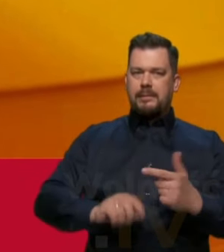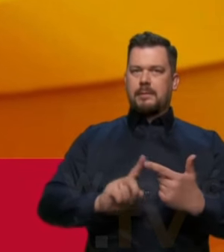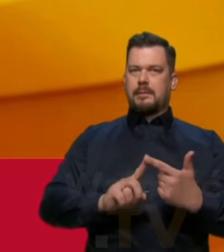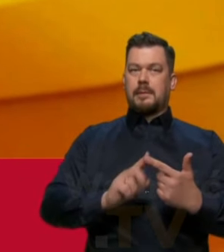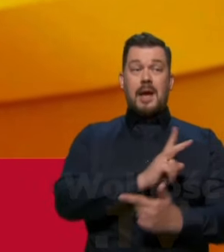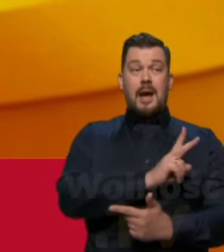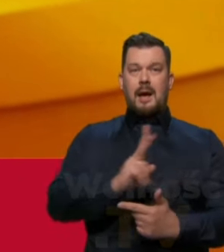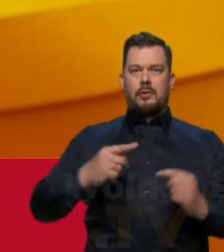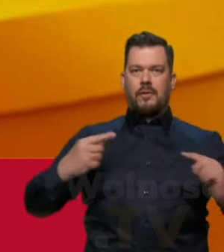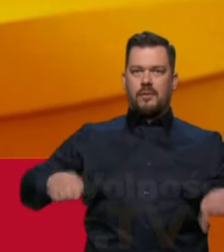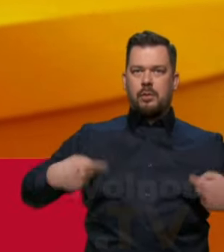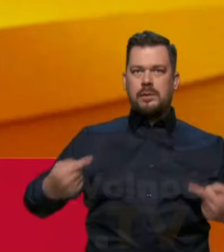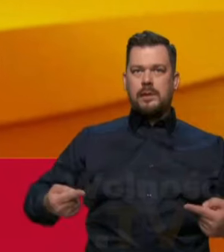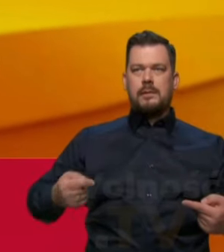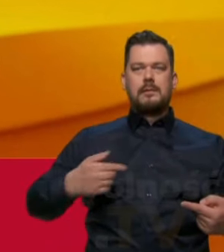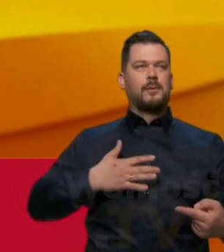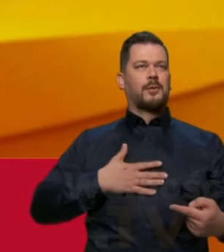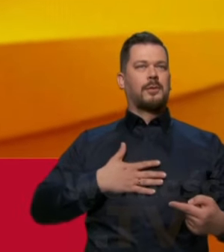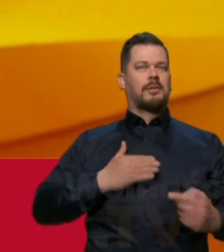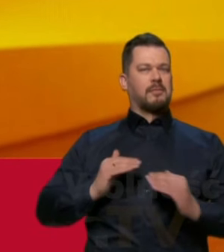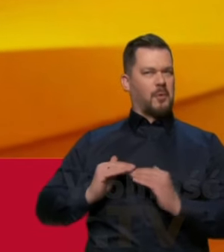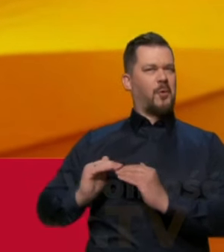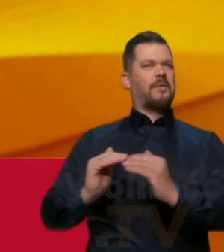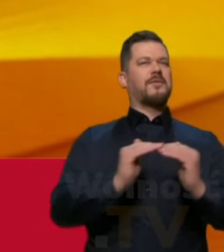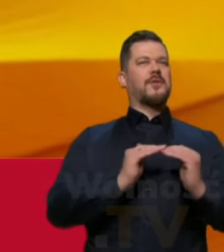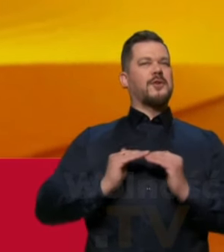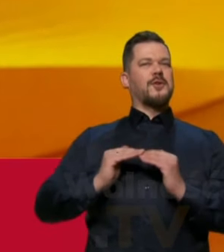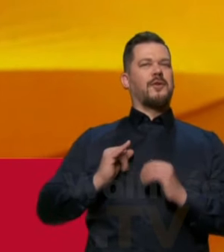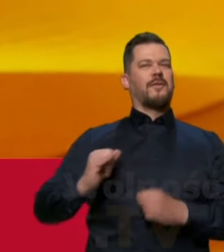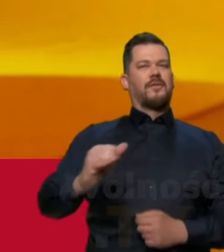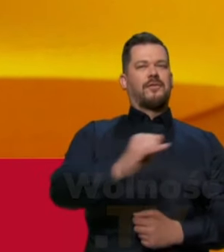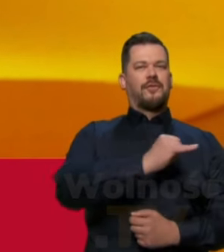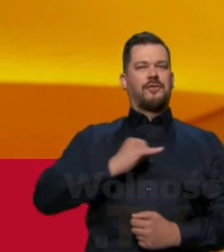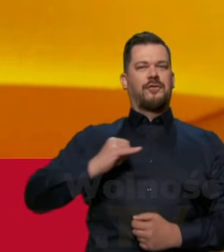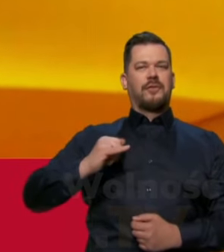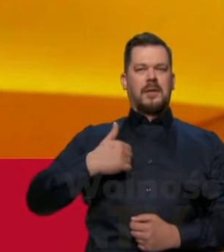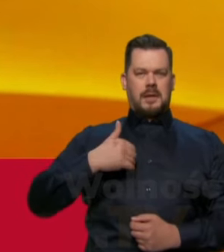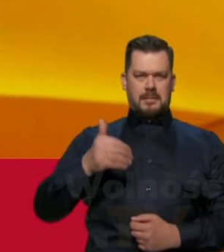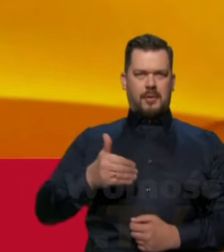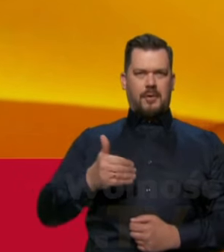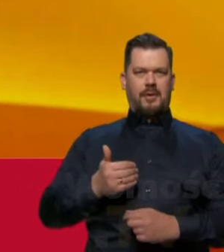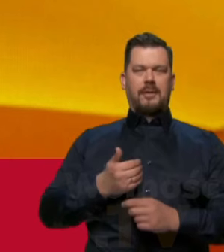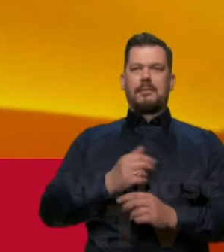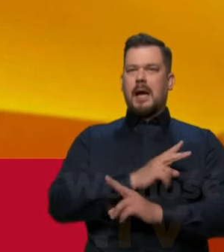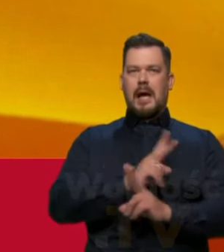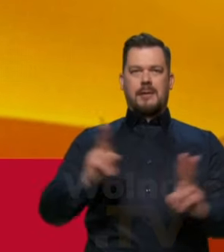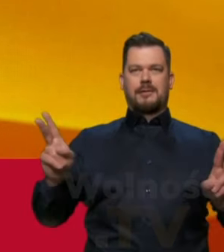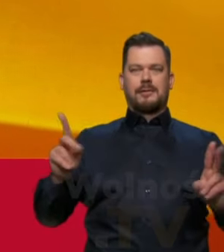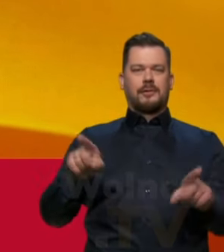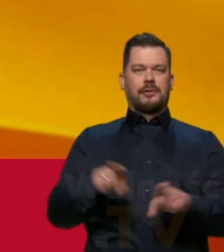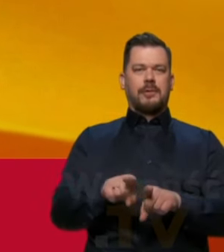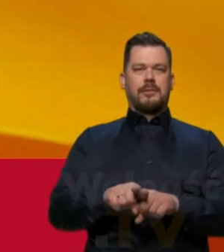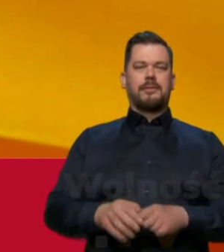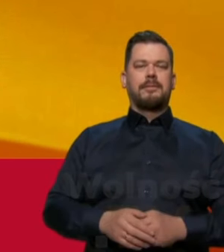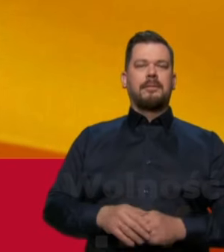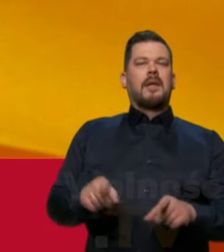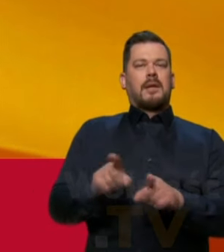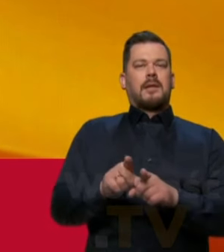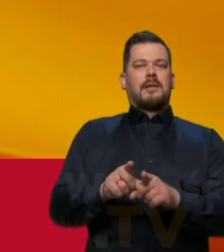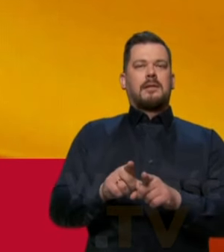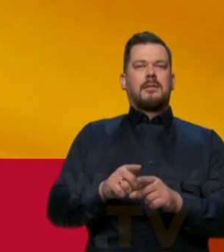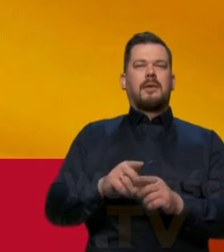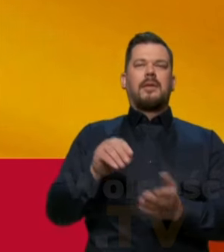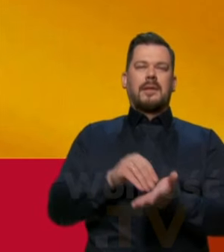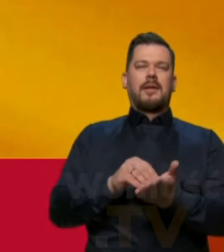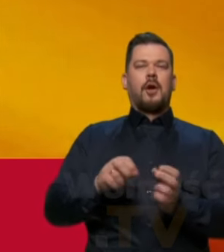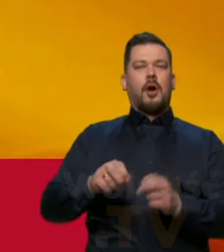osoba na wózku miała poczucie, że jest równo traktowana i ma takie same możliwości jak każdy inny mieszkaniec. Tak samo dla